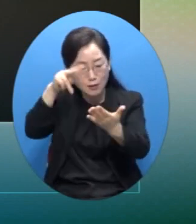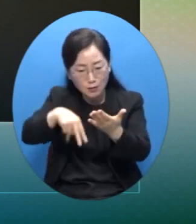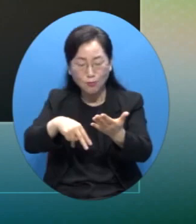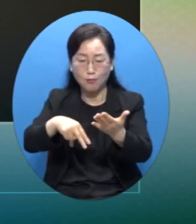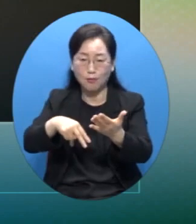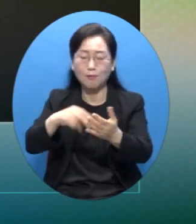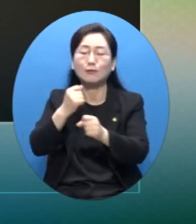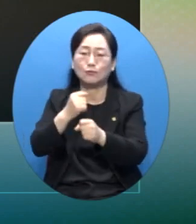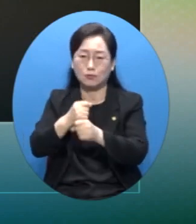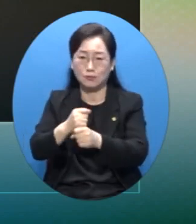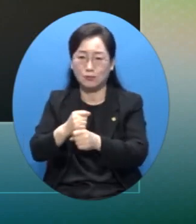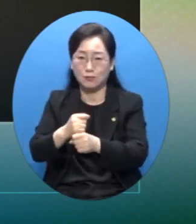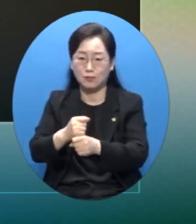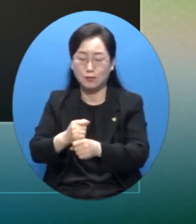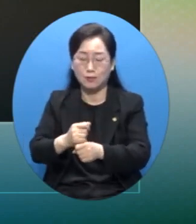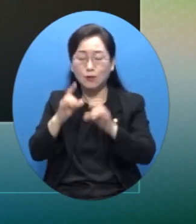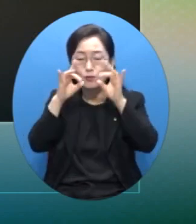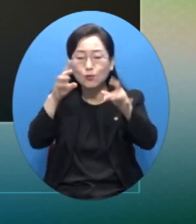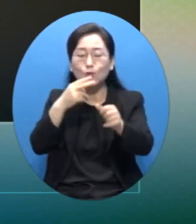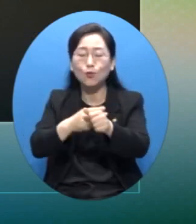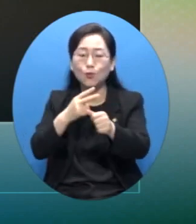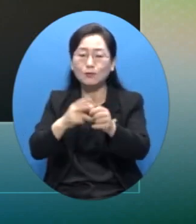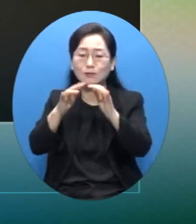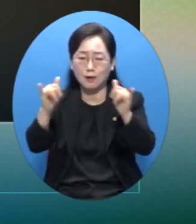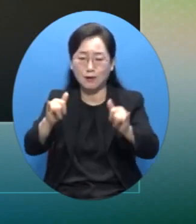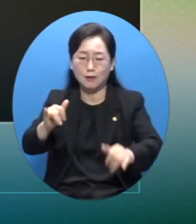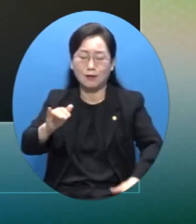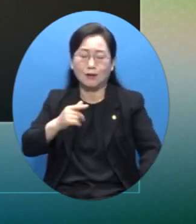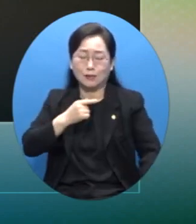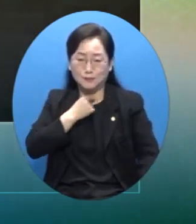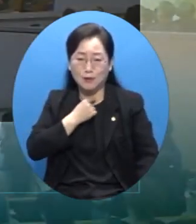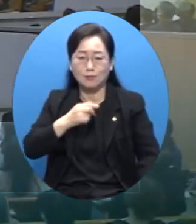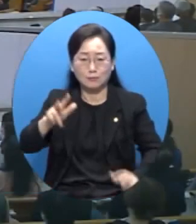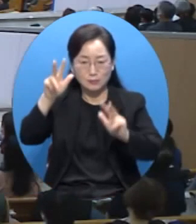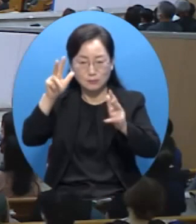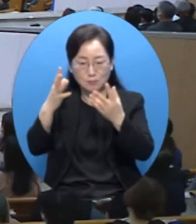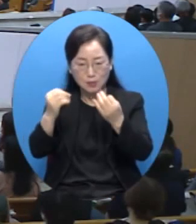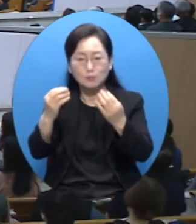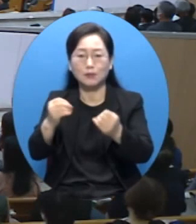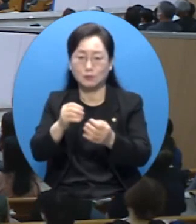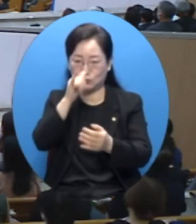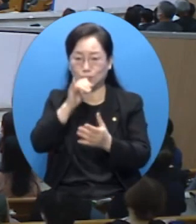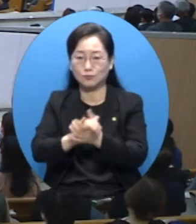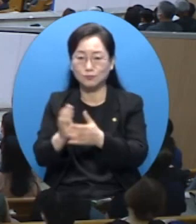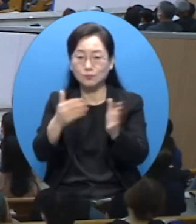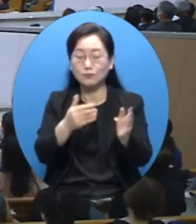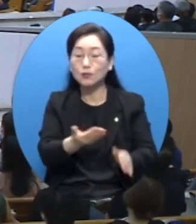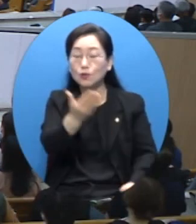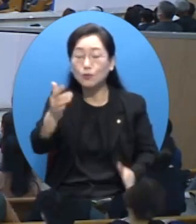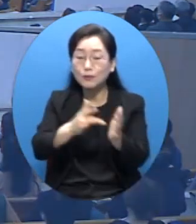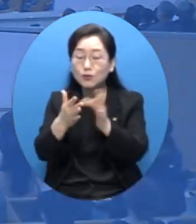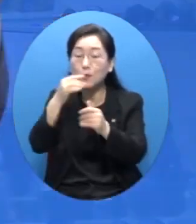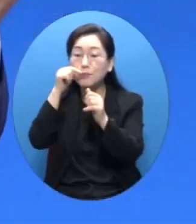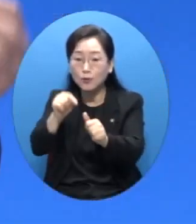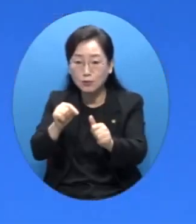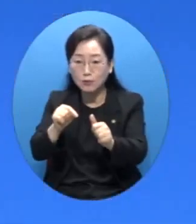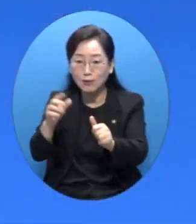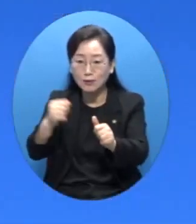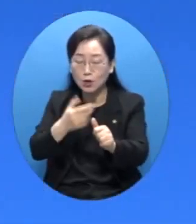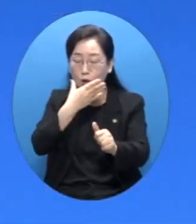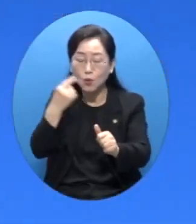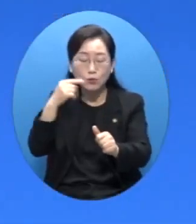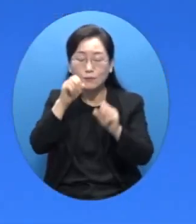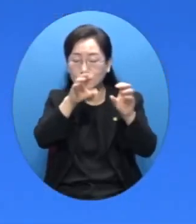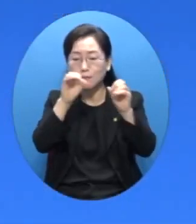선교사로 헌신하게 되는 놀라운 역사가 임했습니다. 여러분, 우리 모두가 예수님의 명령에 순종해서 복음들고 나가는